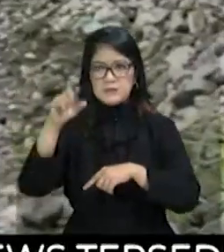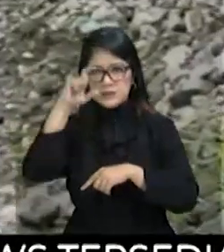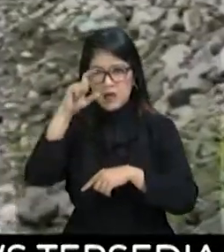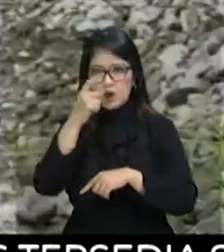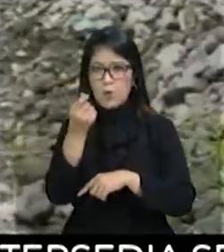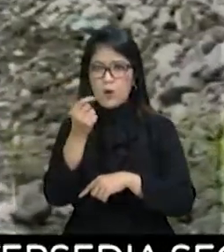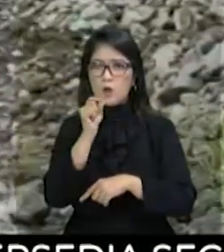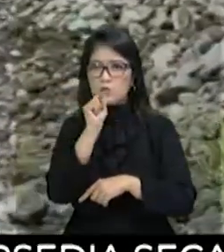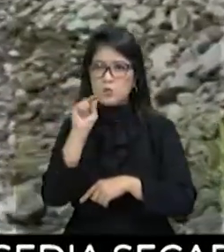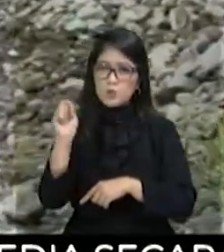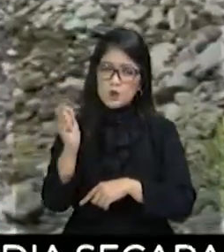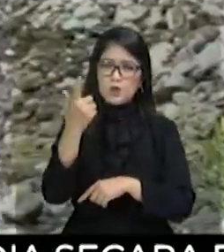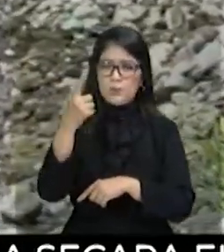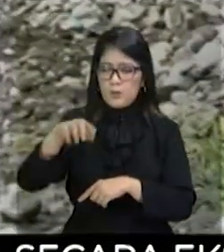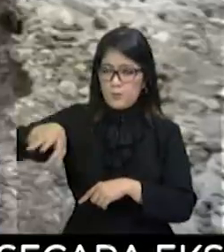keluarga.